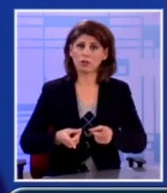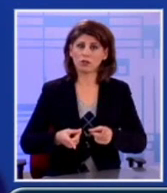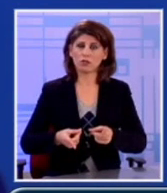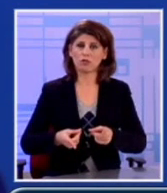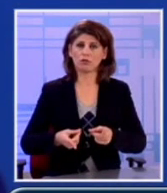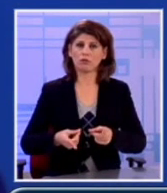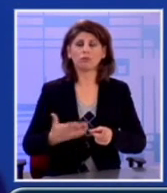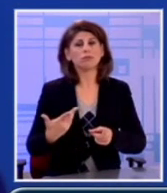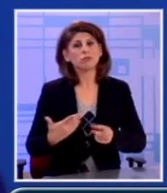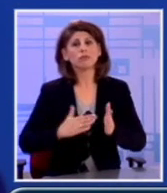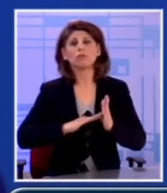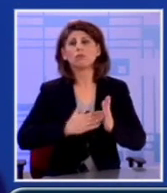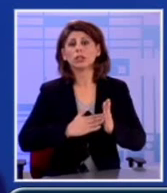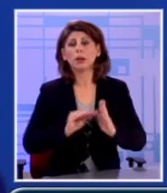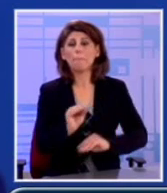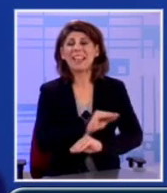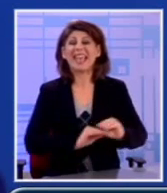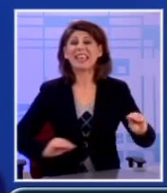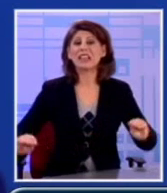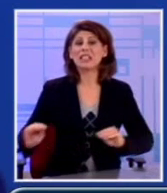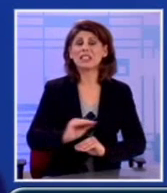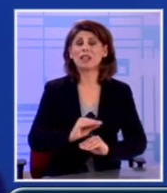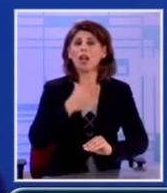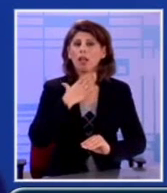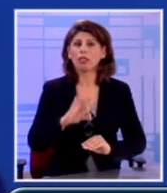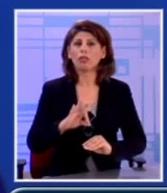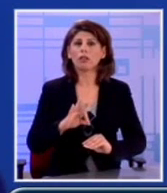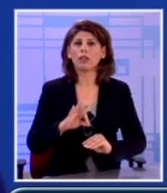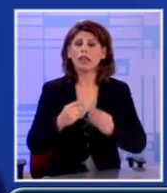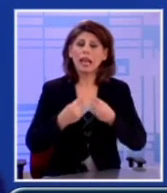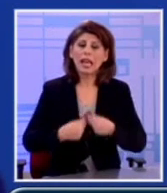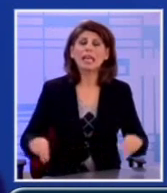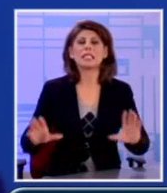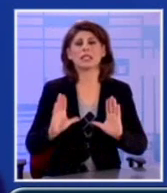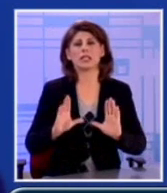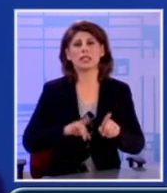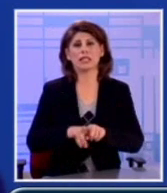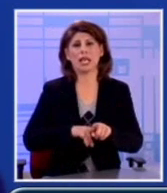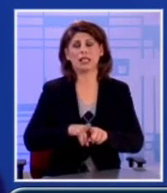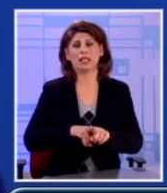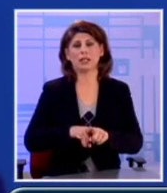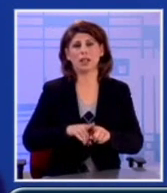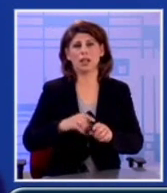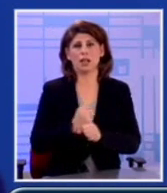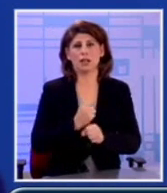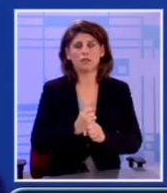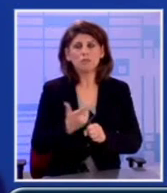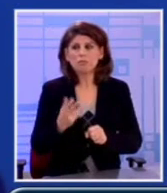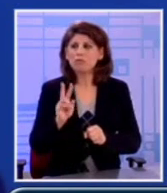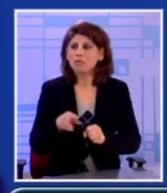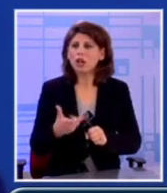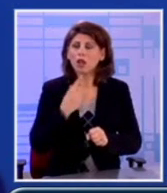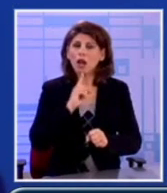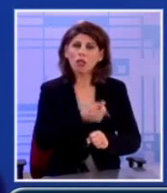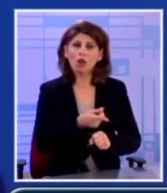δυσμενών υπηρεσιακών μετακινήσεων, λύσεις δηλαδή της σχέσης εργασίας, που επίσης φαίνονταν ότι είχαν γίνει με